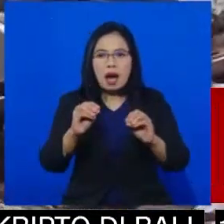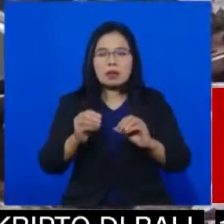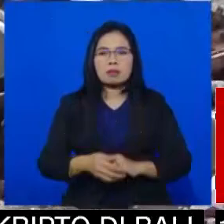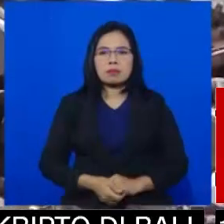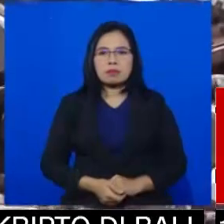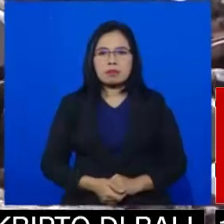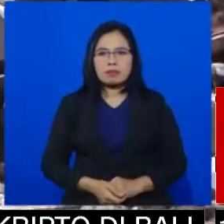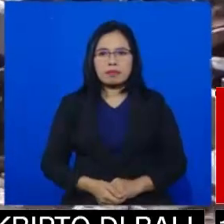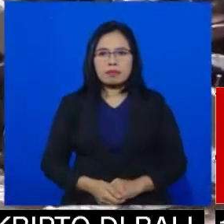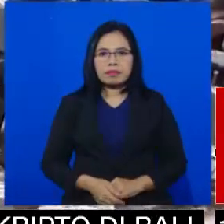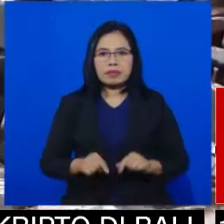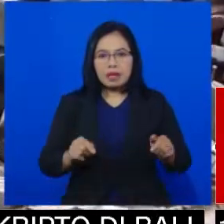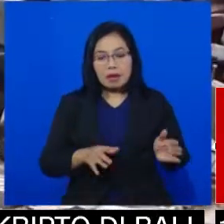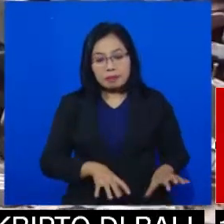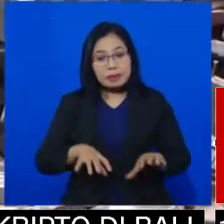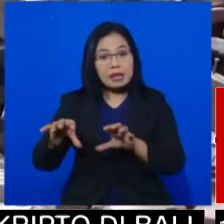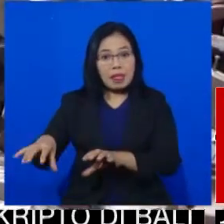sangat sempit.